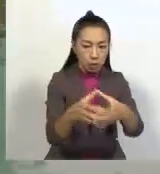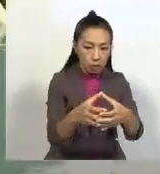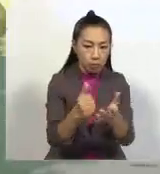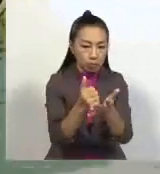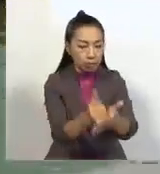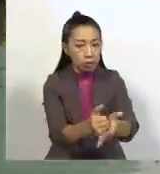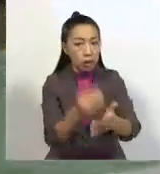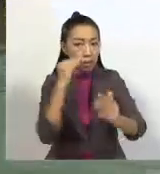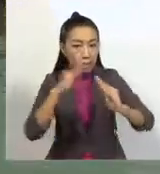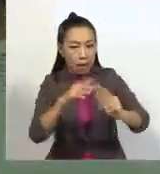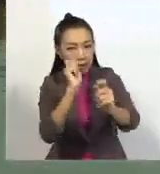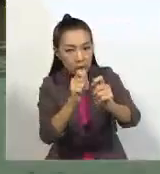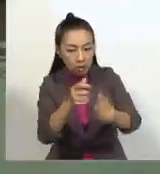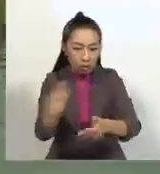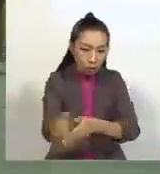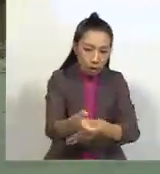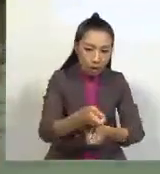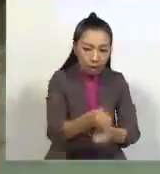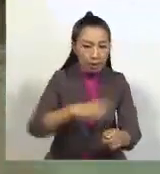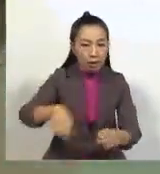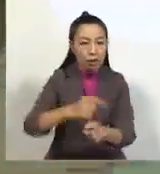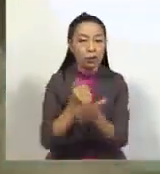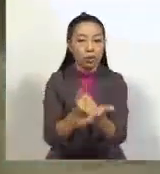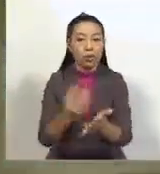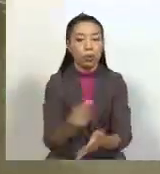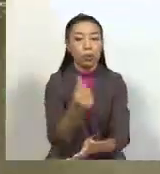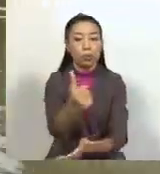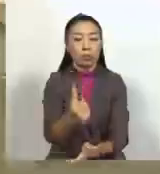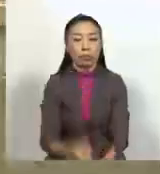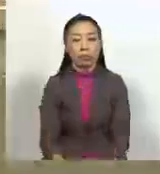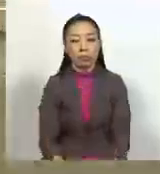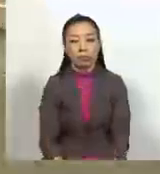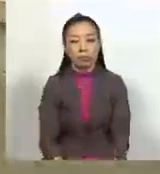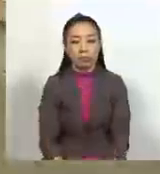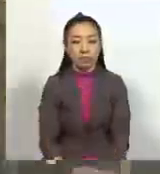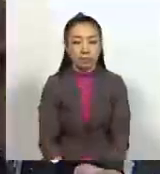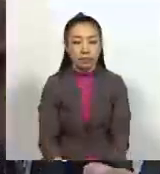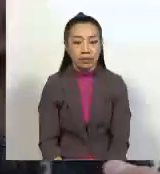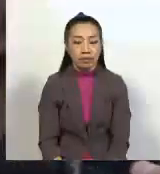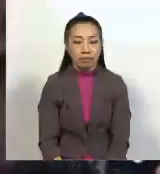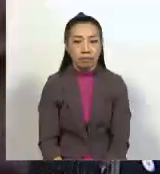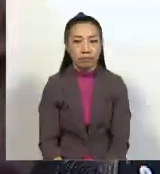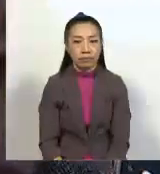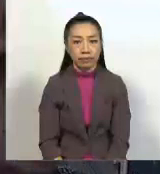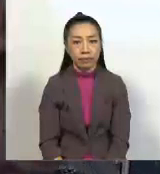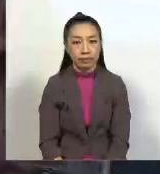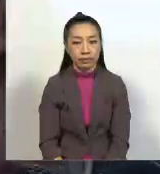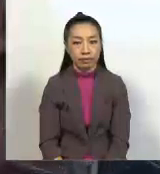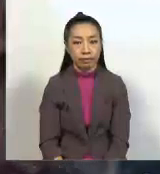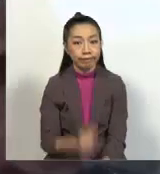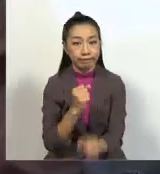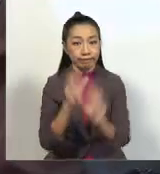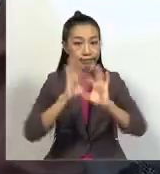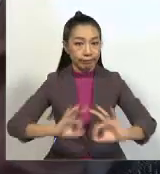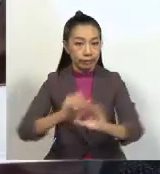ช่วยเหลือต่อไปในทันทีค่ะฟังเสียงท่านรัฐมนตรีว่าการกระทรวงมหาดไทยค่ะ งานสำคัญในเรื่องนี้คือพื้น